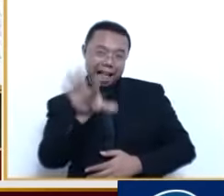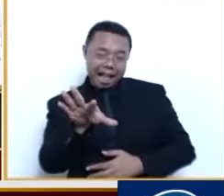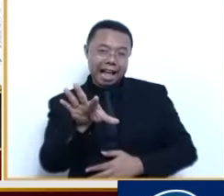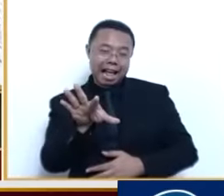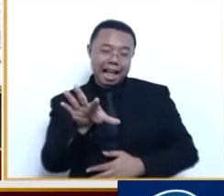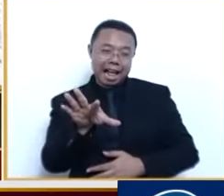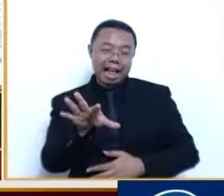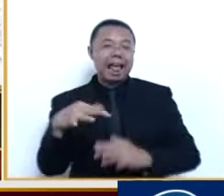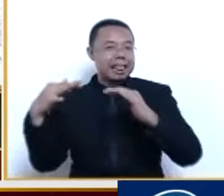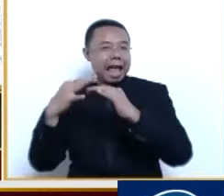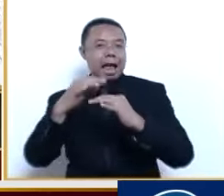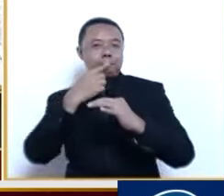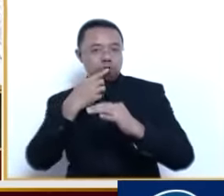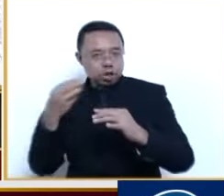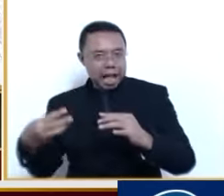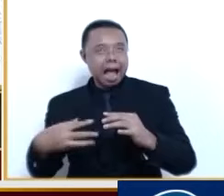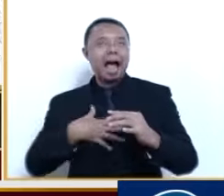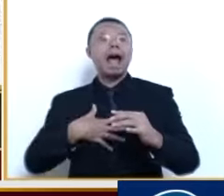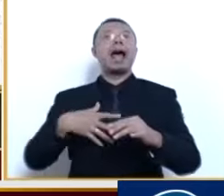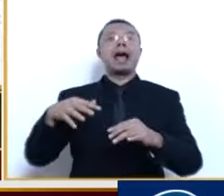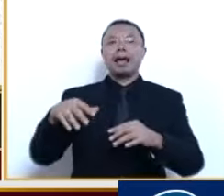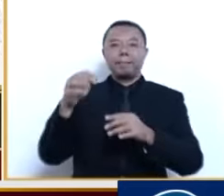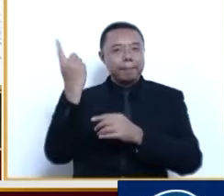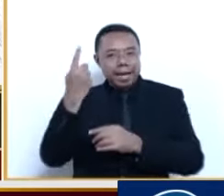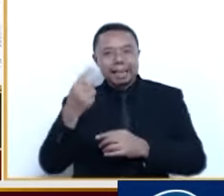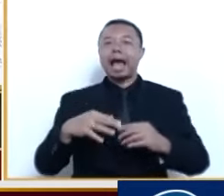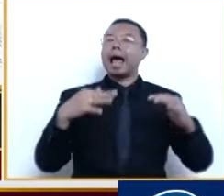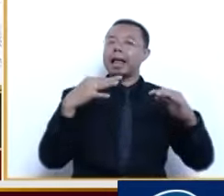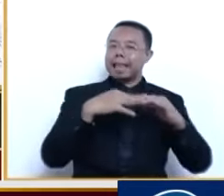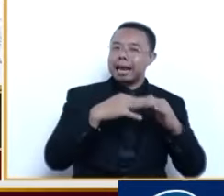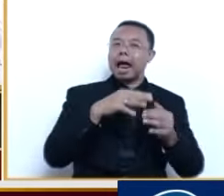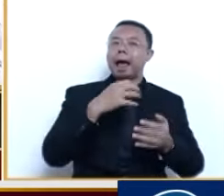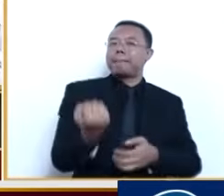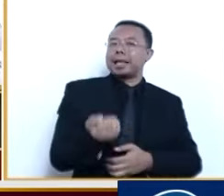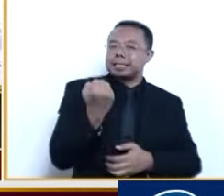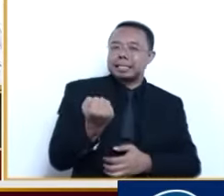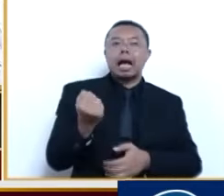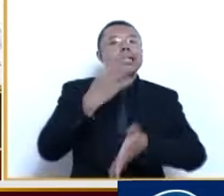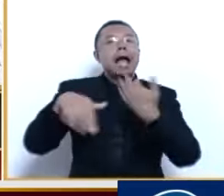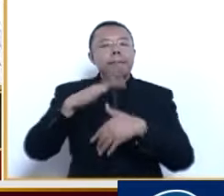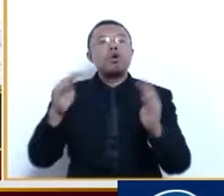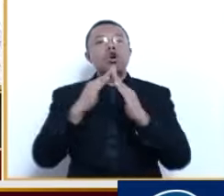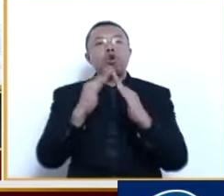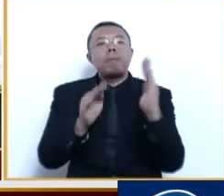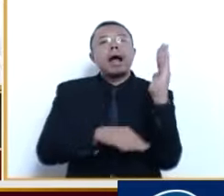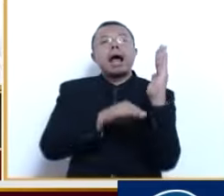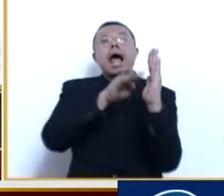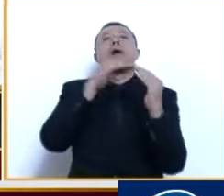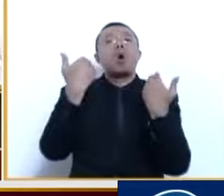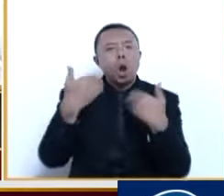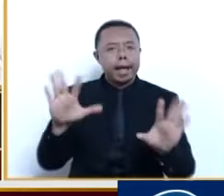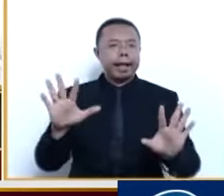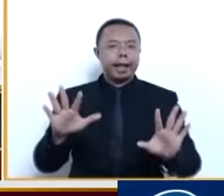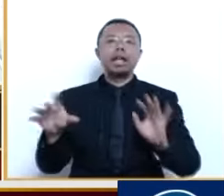disampaikan dengan lahan di atas pasar Tod dan lain-lain dengan densifikasi rumah existing dibolehkan